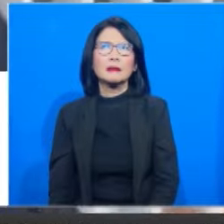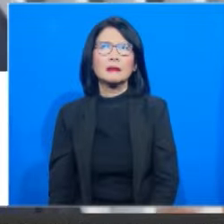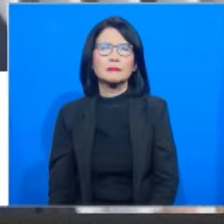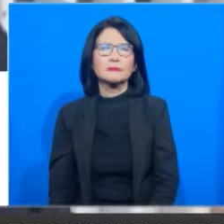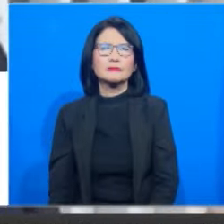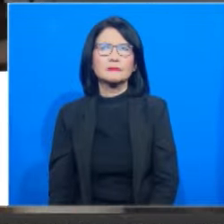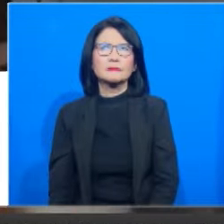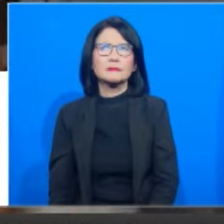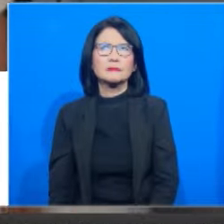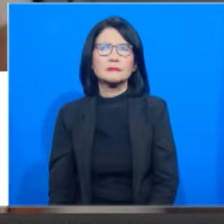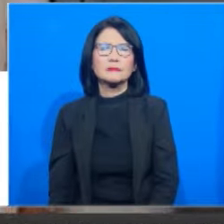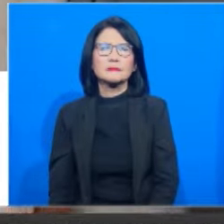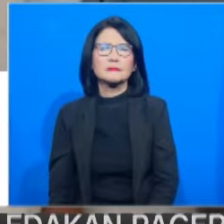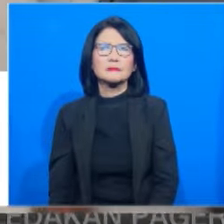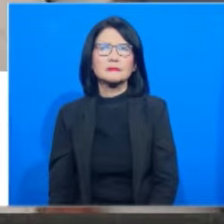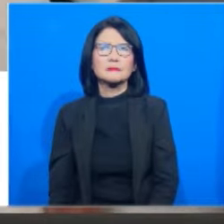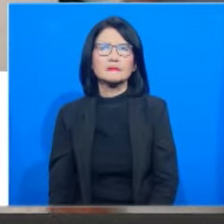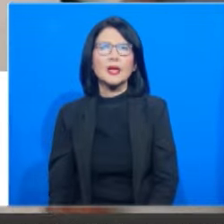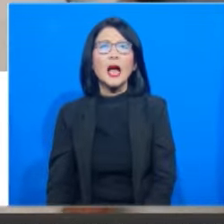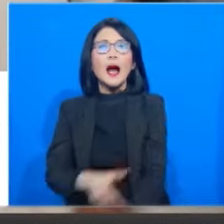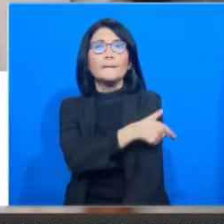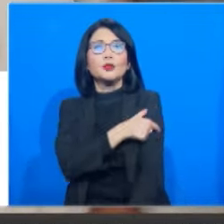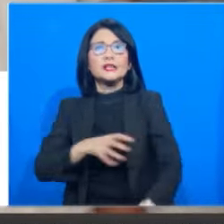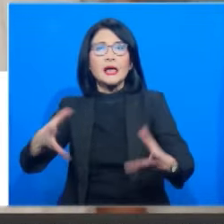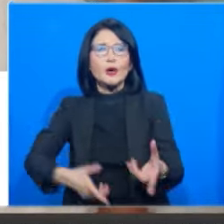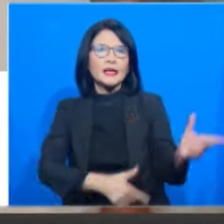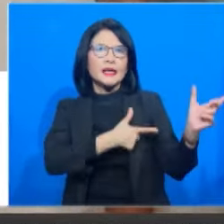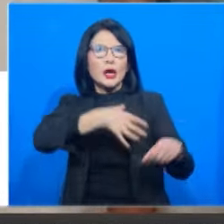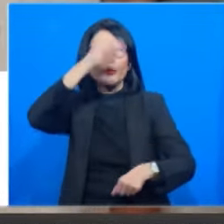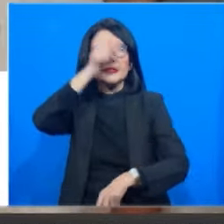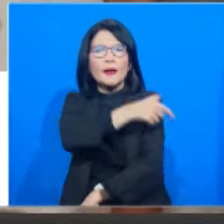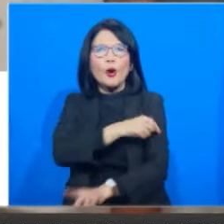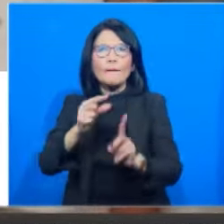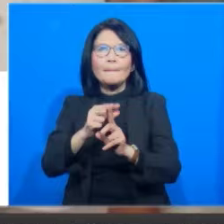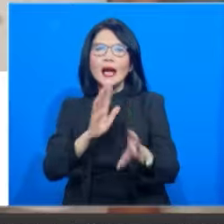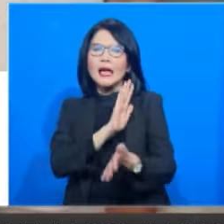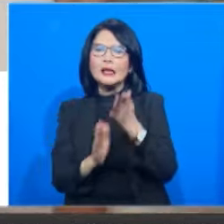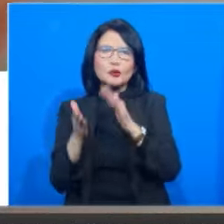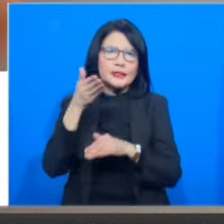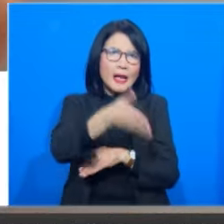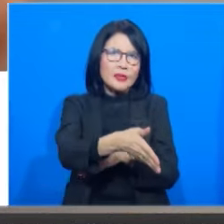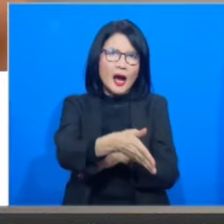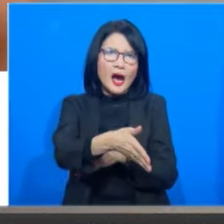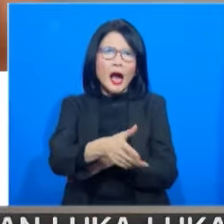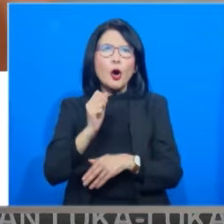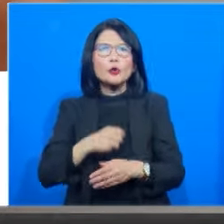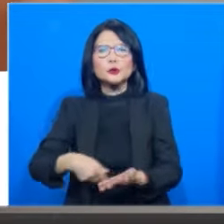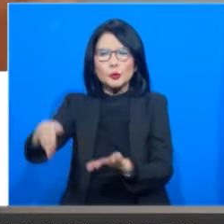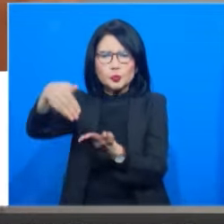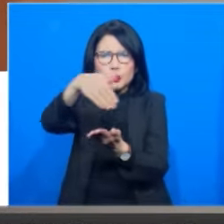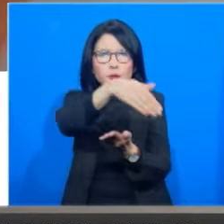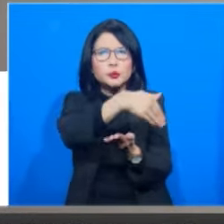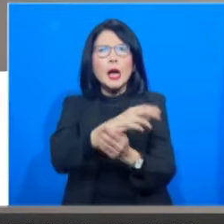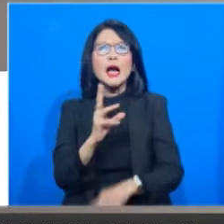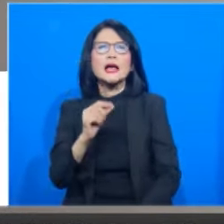Getarannya cukup kerasa. Petugas gabungan TNI, Polri, dan Satpol PP langsung mendatangi lokasi untuk melakukan pendataan. Hingga